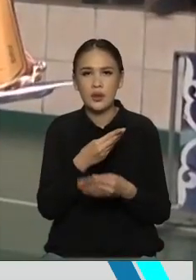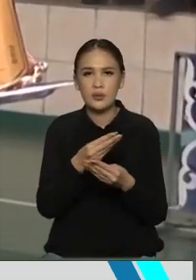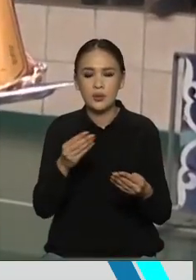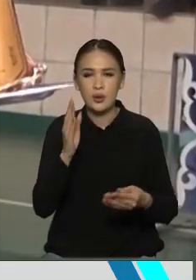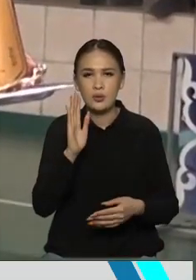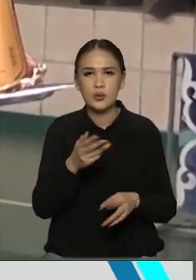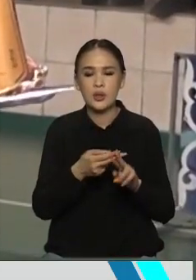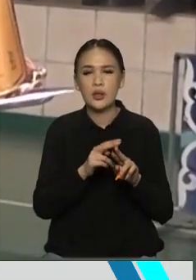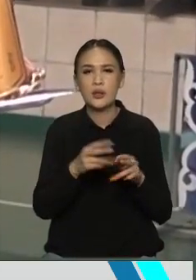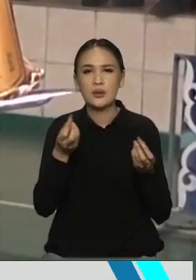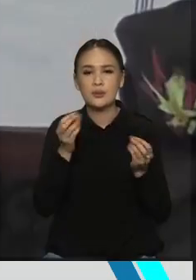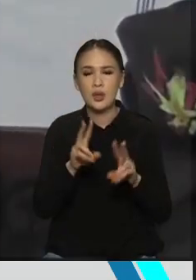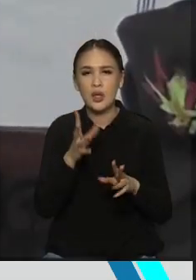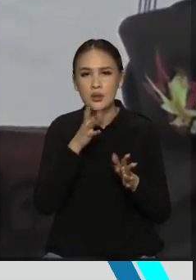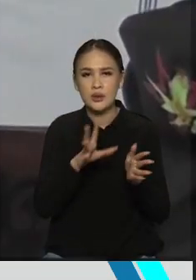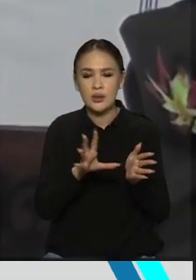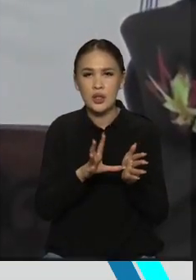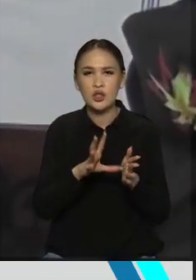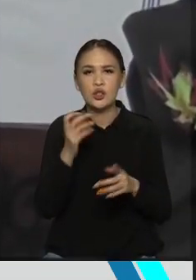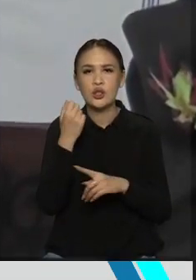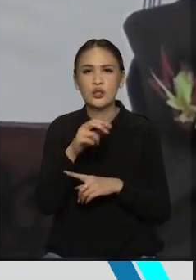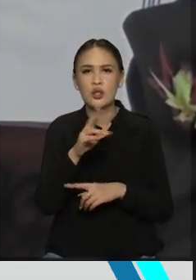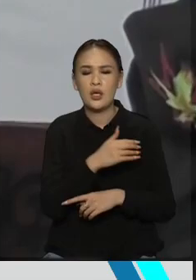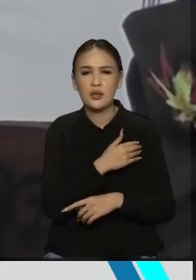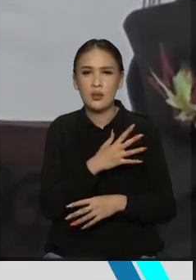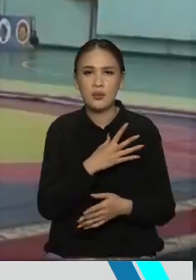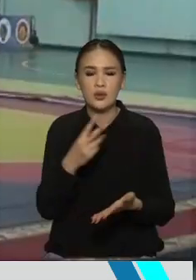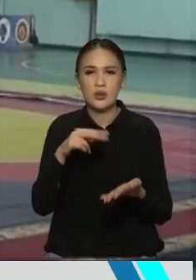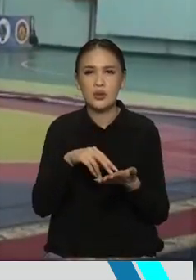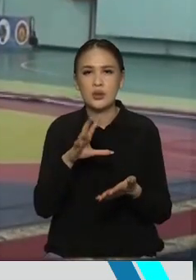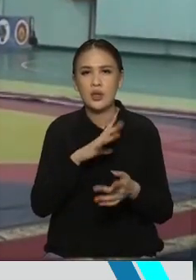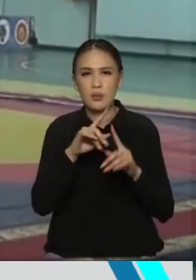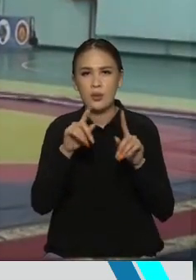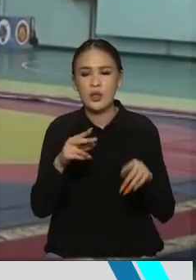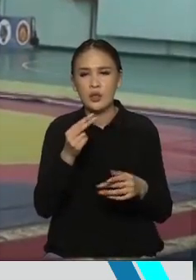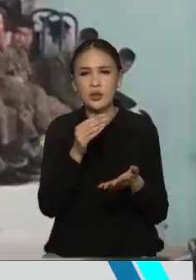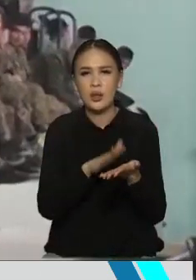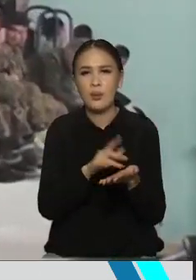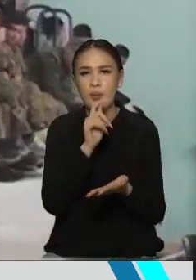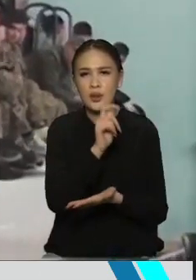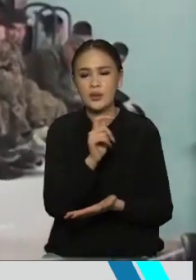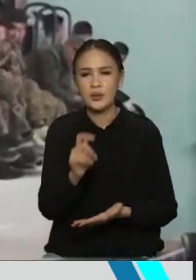Сондай-ақ арнайы үздік техника және жеңіске ұмтылысы номинациялары бойынша ақшалай сыйақы да